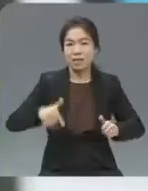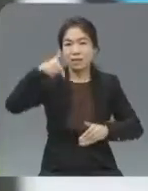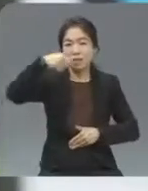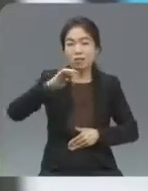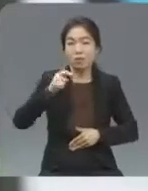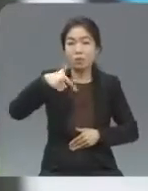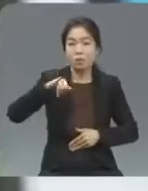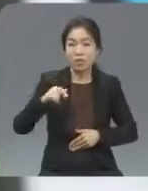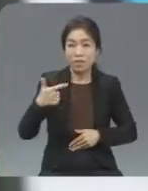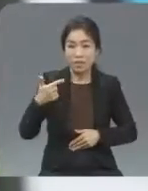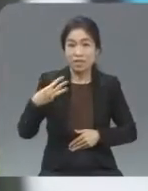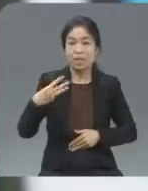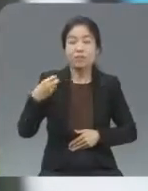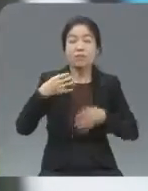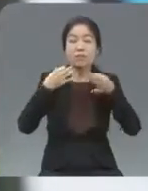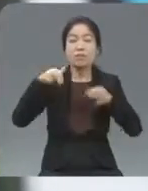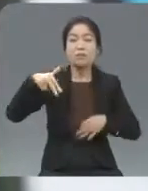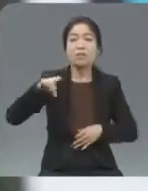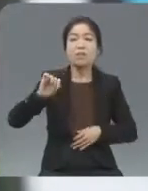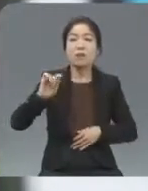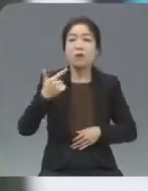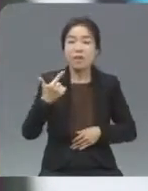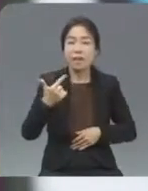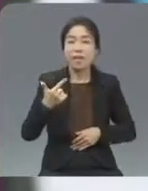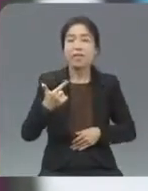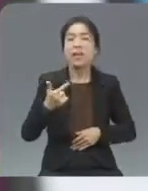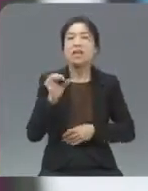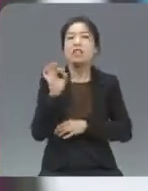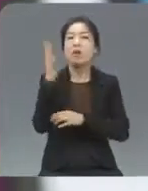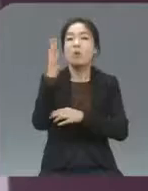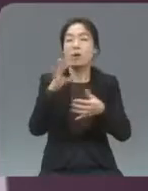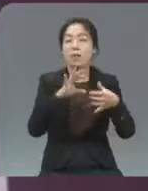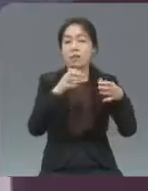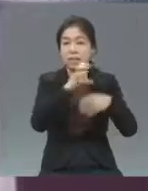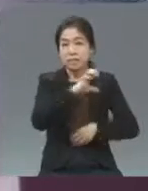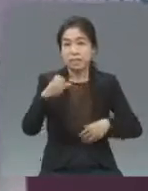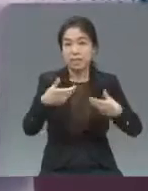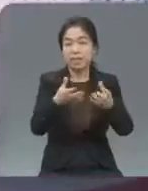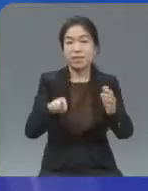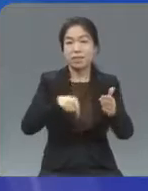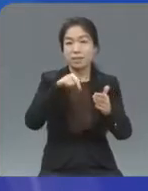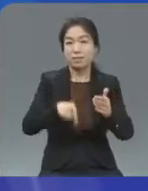구본길과 김정환은 전남 에콜리안 영광CC 소속입니다.